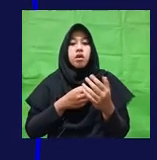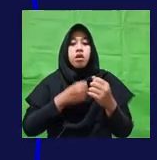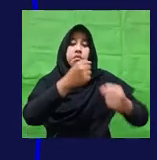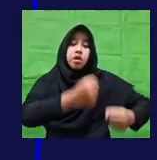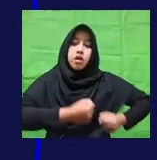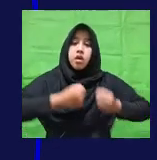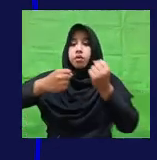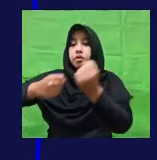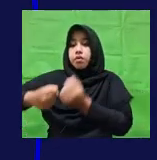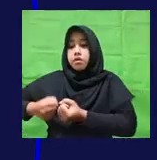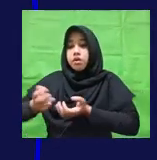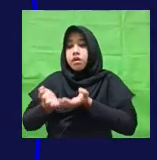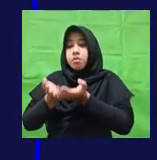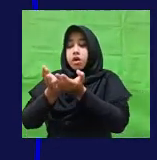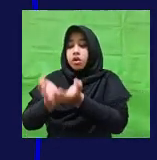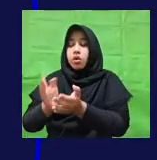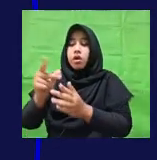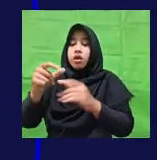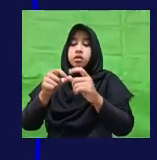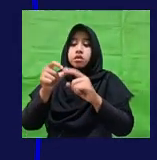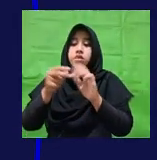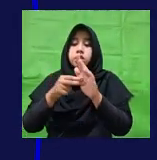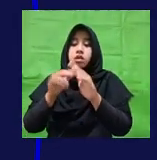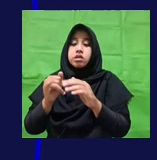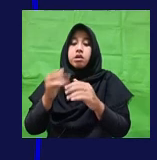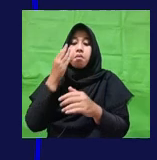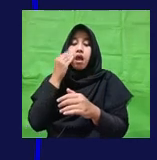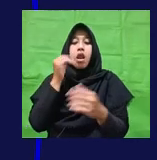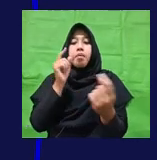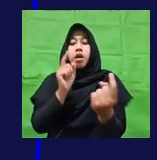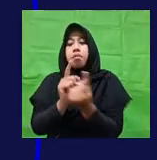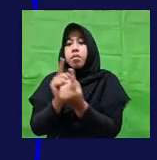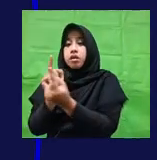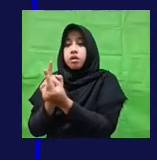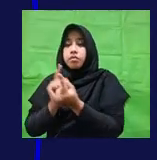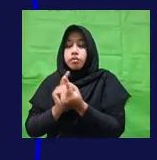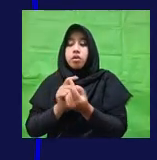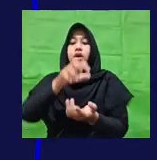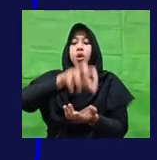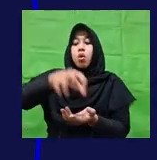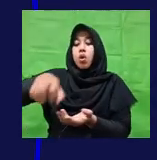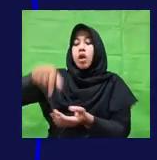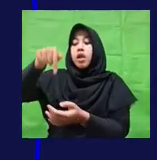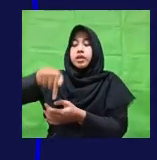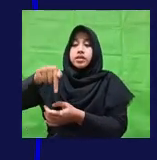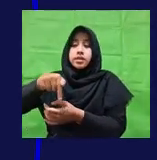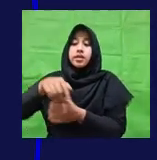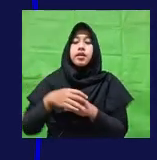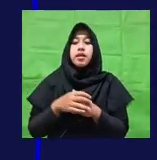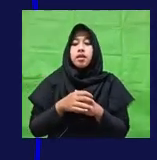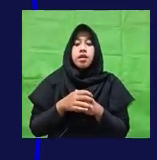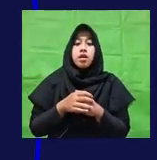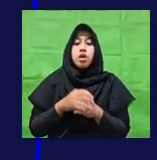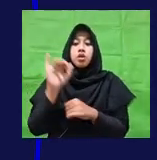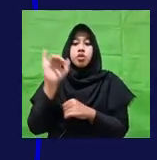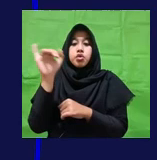residensi ke berbagai pengalaman bertemu sembari menjaganya tetap aman. Dan lokal di sini adalah Jogja dan seisinya,